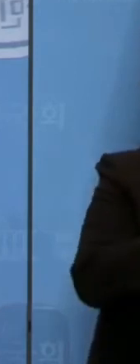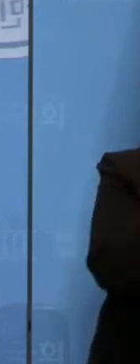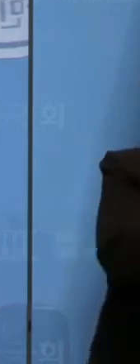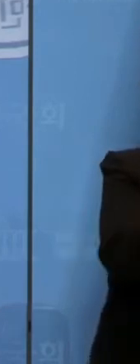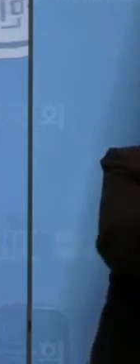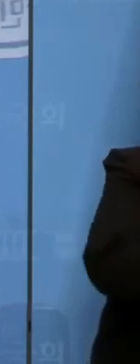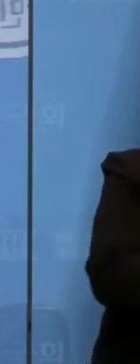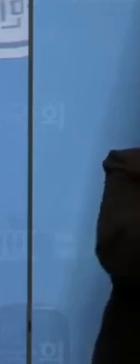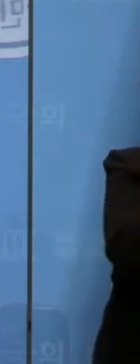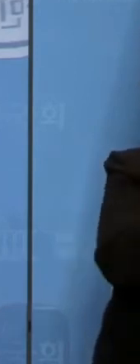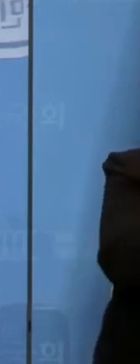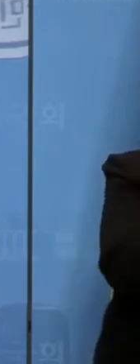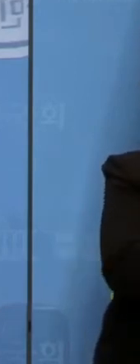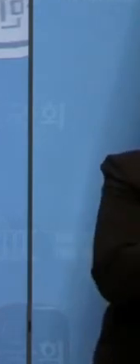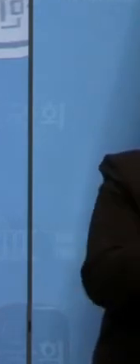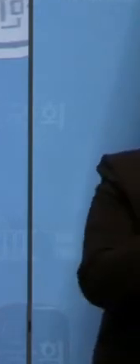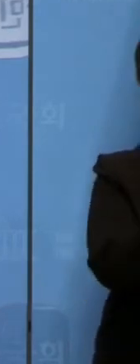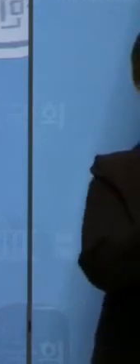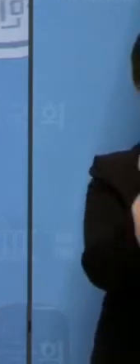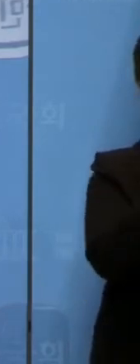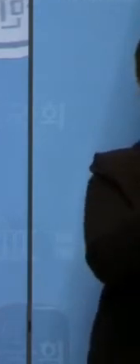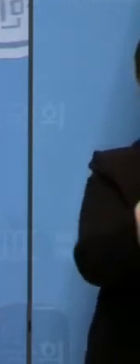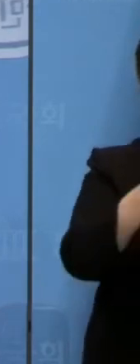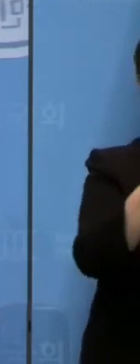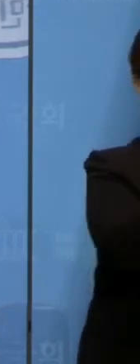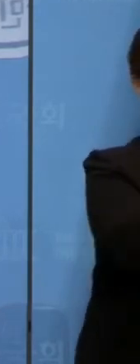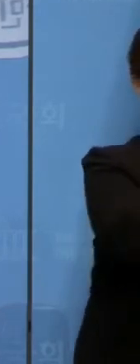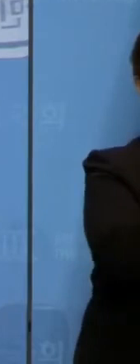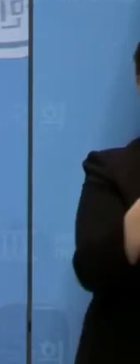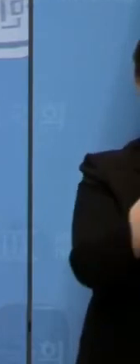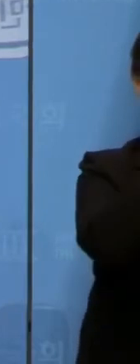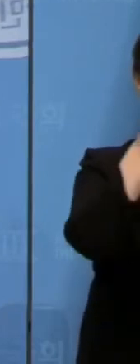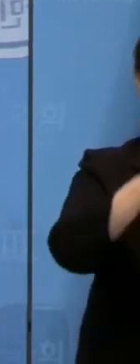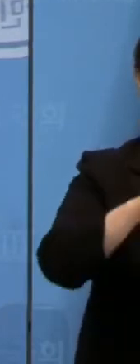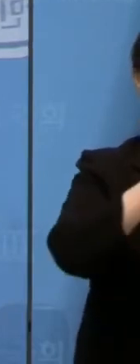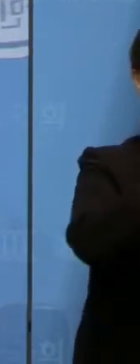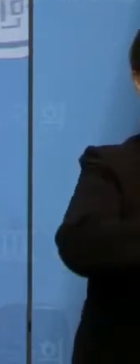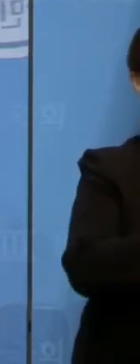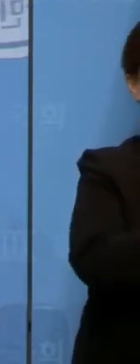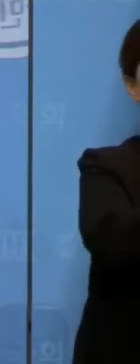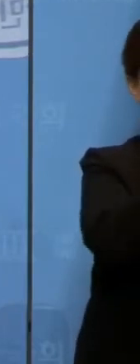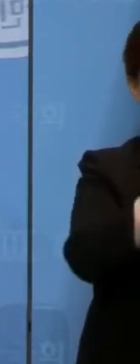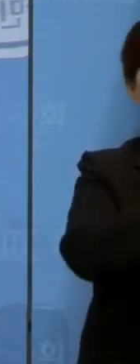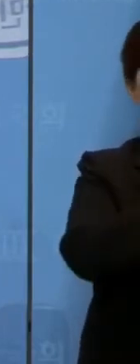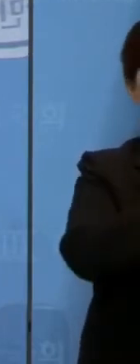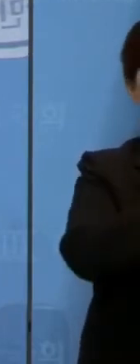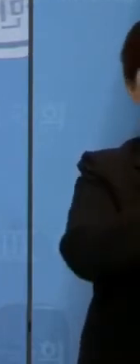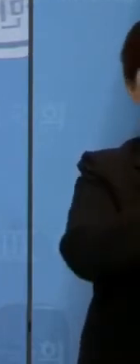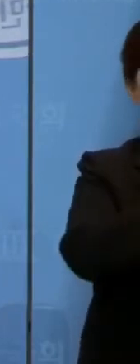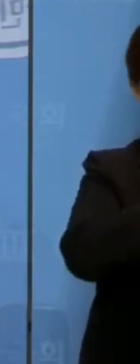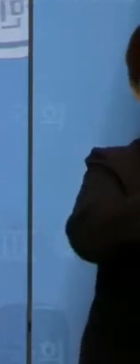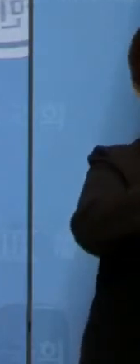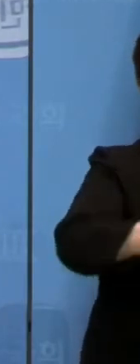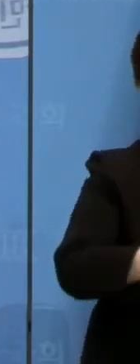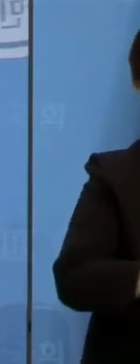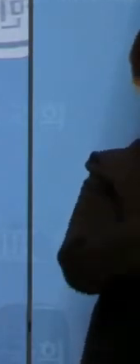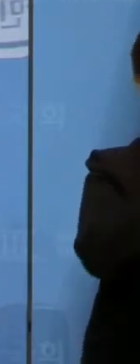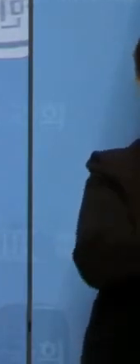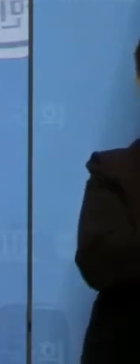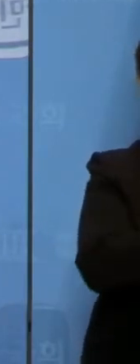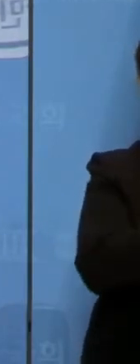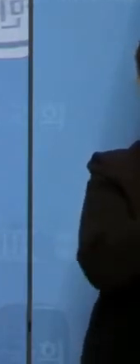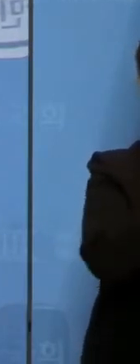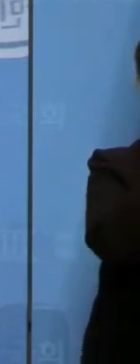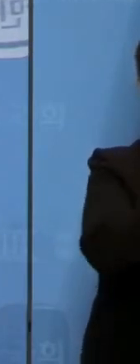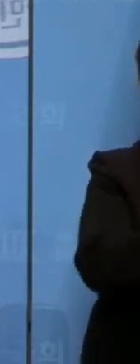각국 대사관에 도움을 요청하는 등 국제사회의 관심과 개입을 간절히 원하고 있습니다. 그러나